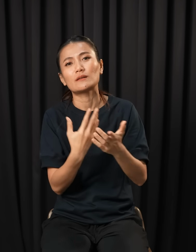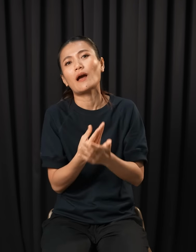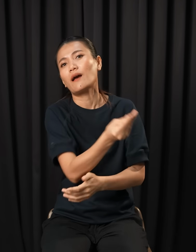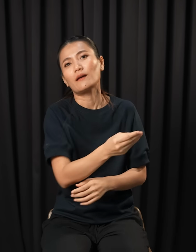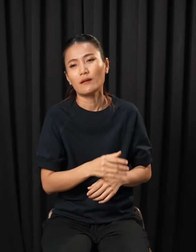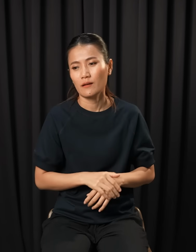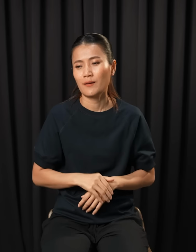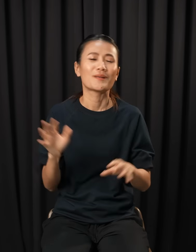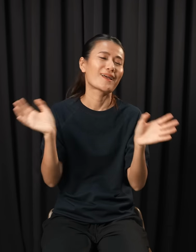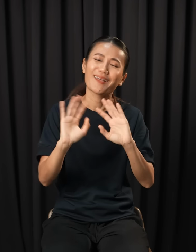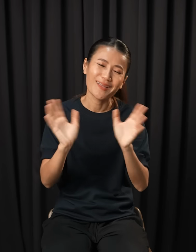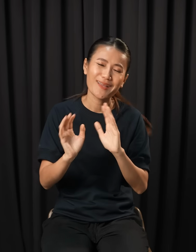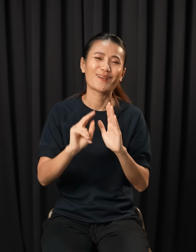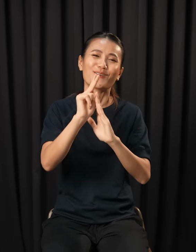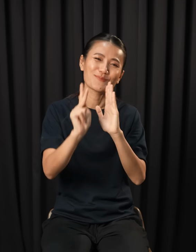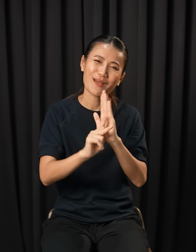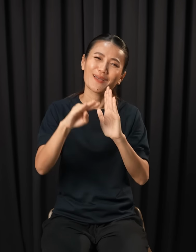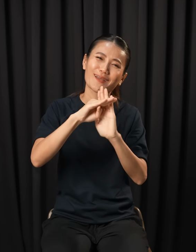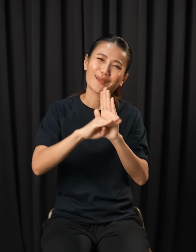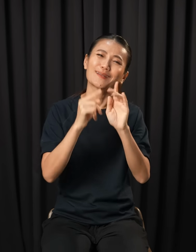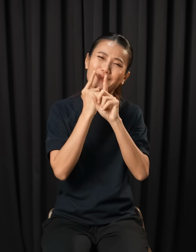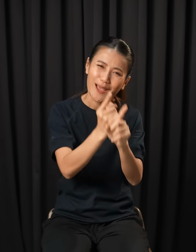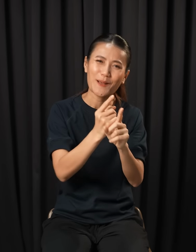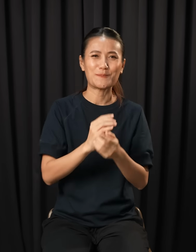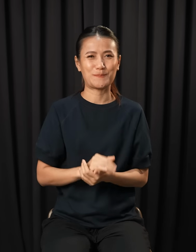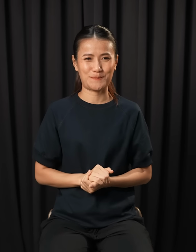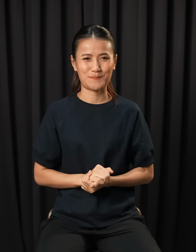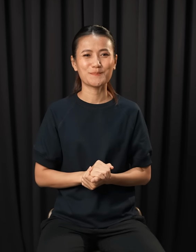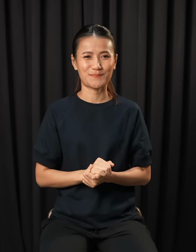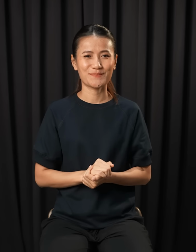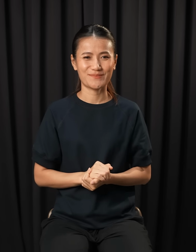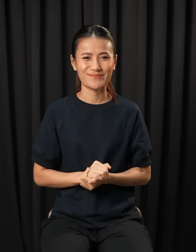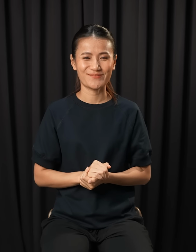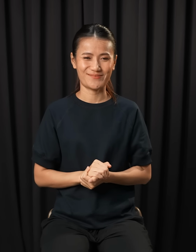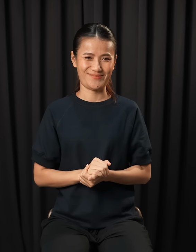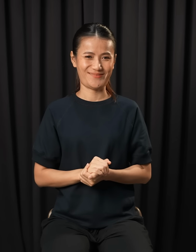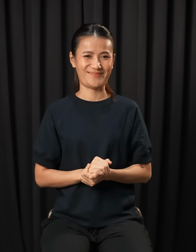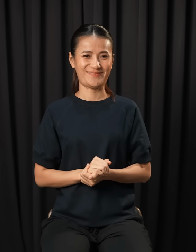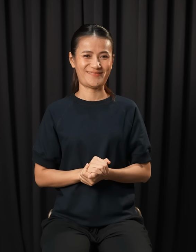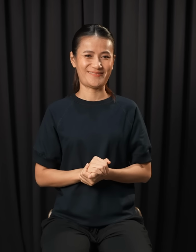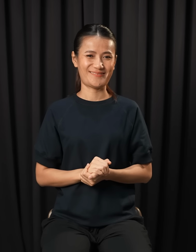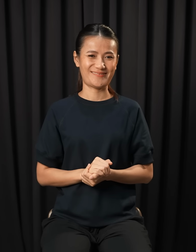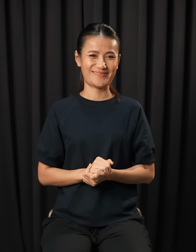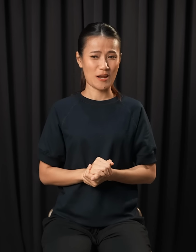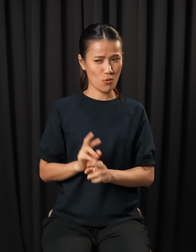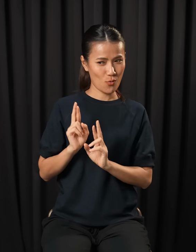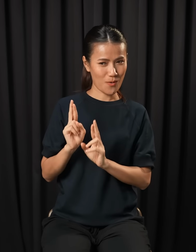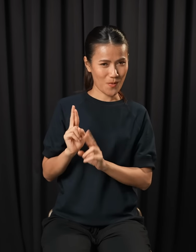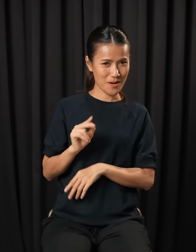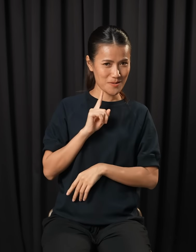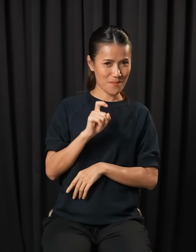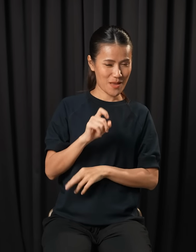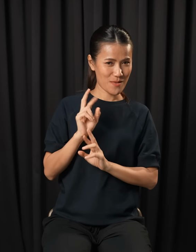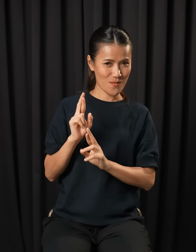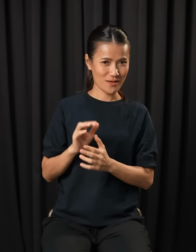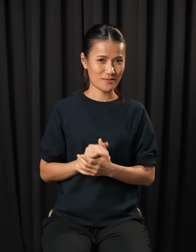ให้ไม่มีอะไรแบบนั้นเลยสักตัง ค์ออกค่าสมัครหมื่นนึงให้ด้วย ไม่สิ ทำตามกฎหมายทุกอย่างครับอาจารย ์แต่ต้อง ย